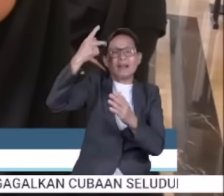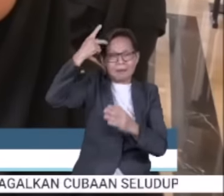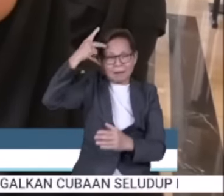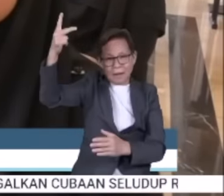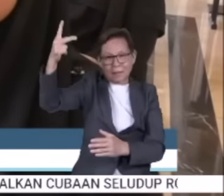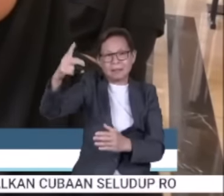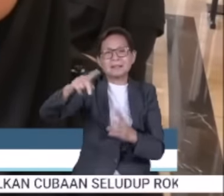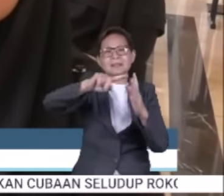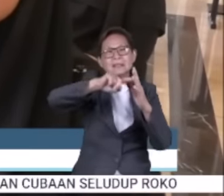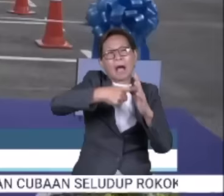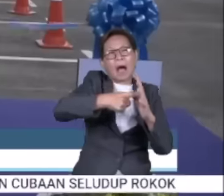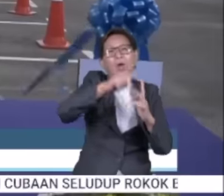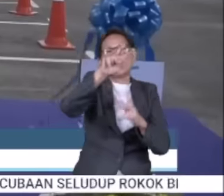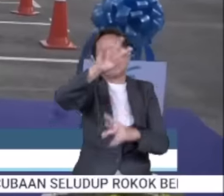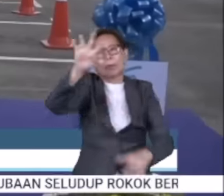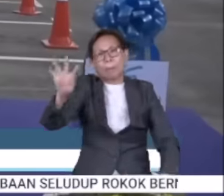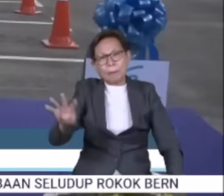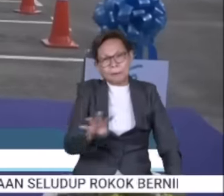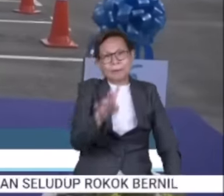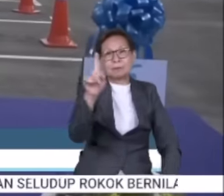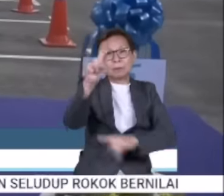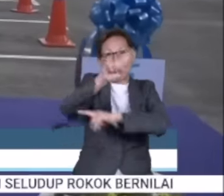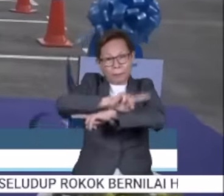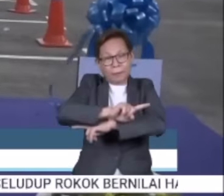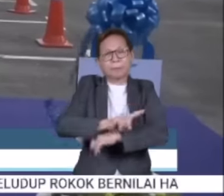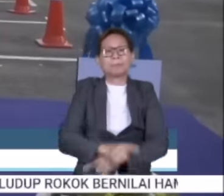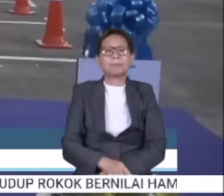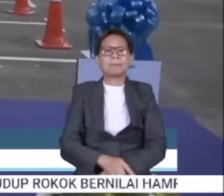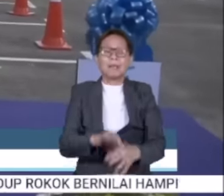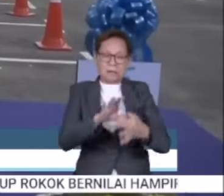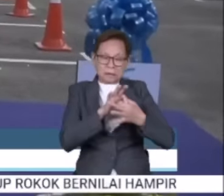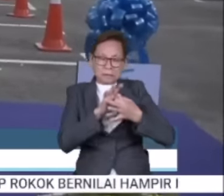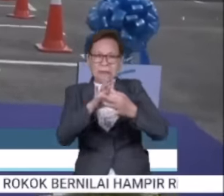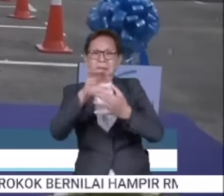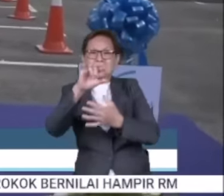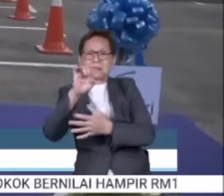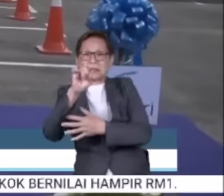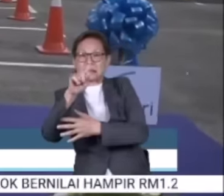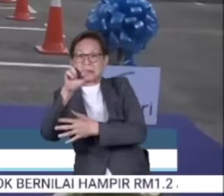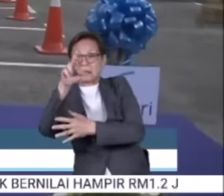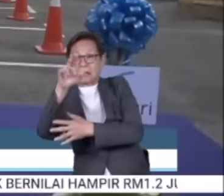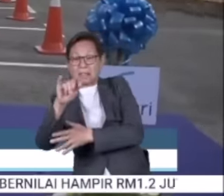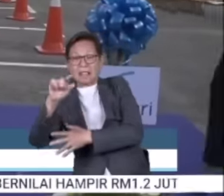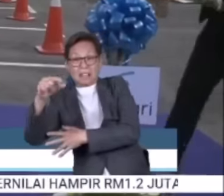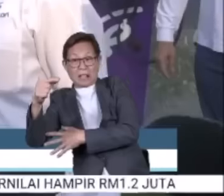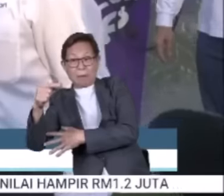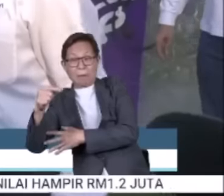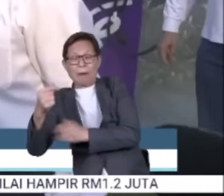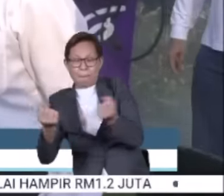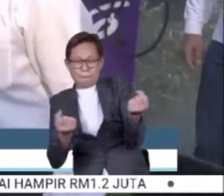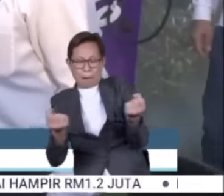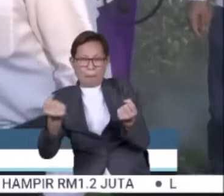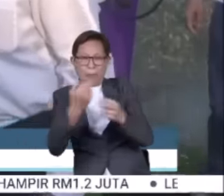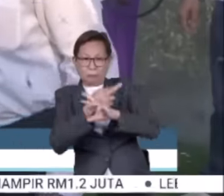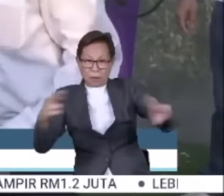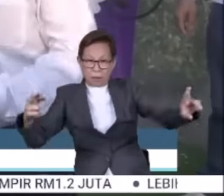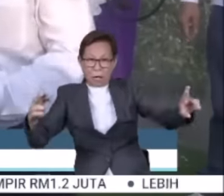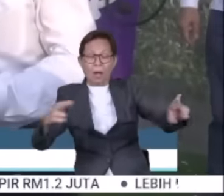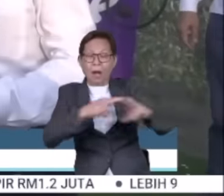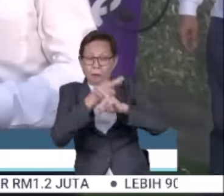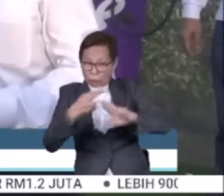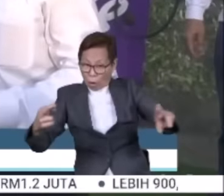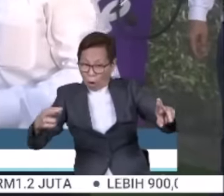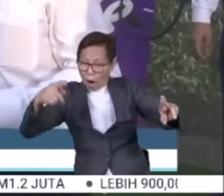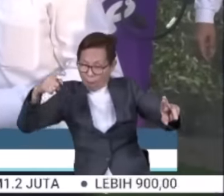Kelantan yang beroperasi 24 jam sehari. Menerusi kerjasama ini, Gentari Green Mobility akan menyediakan infrastruktur yang diperlukan